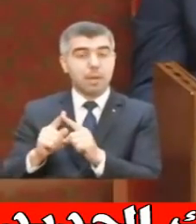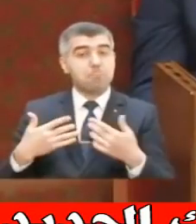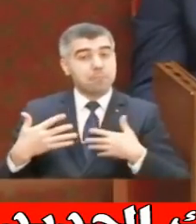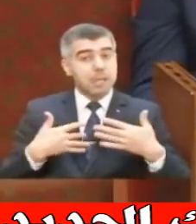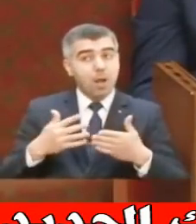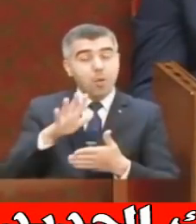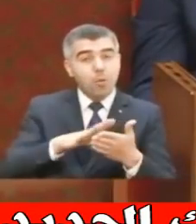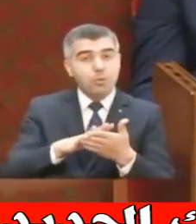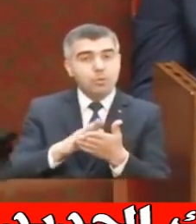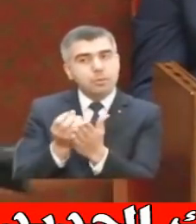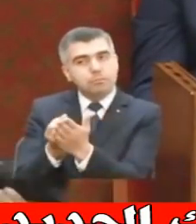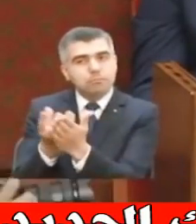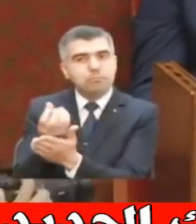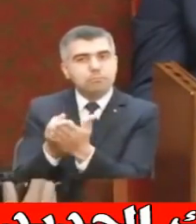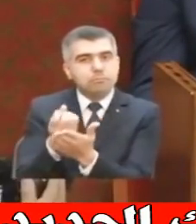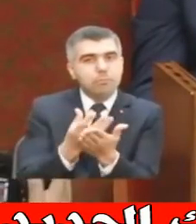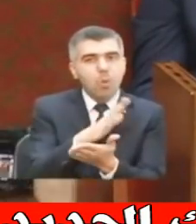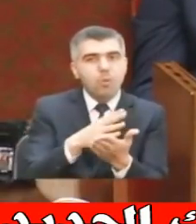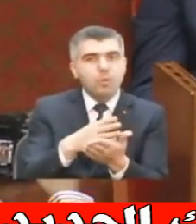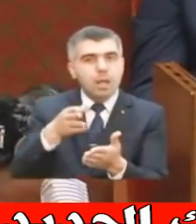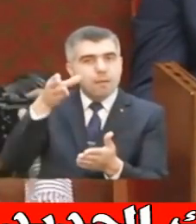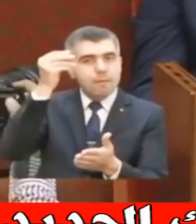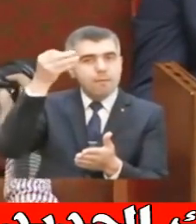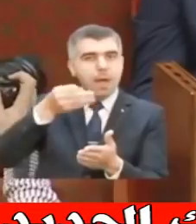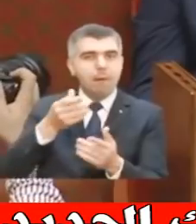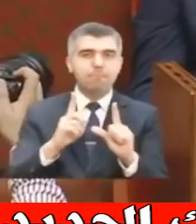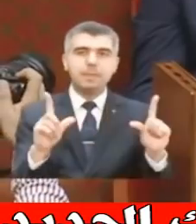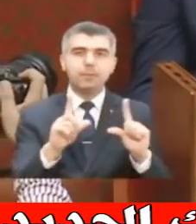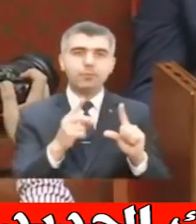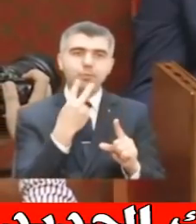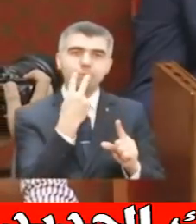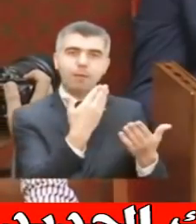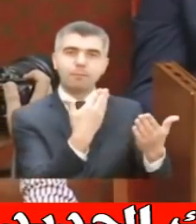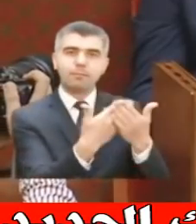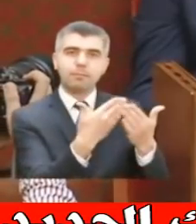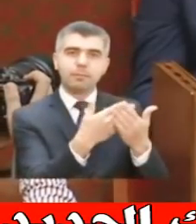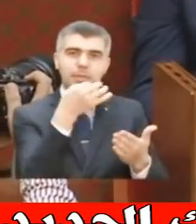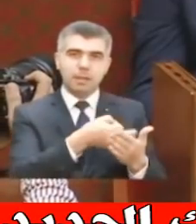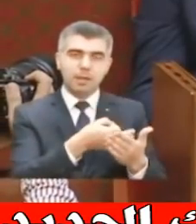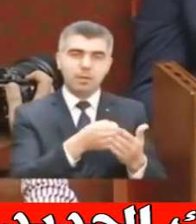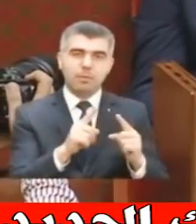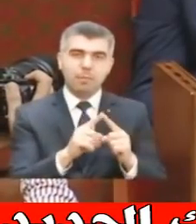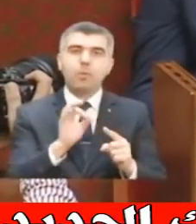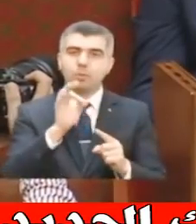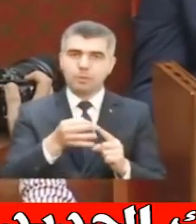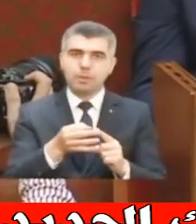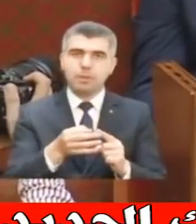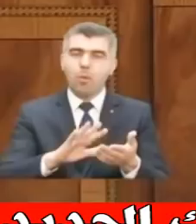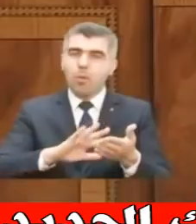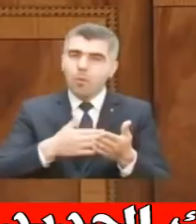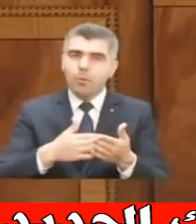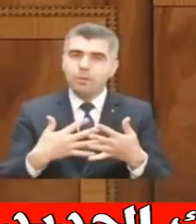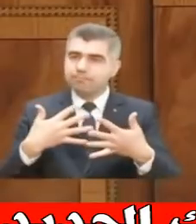في توعية ورقي المتلقي. ولابد من هنا بالإشادة بالمستوى المشرف للإبداع